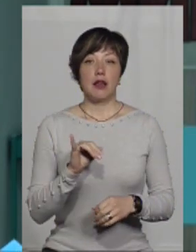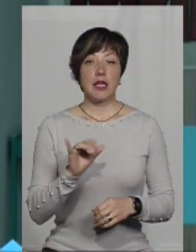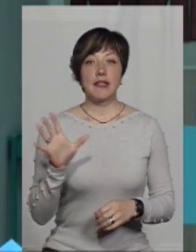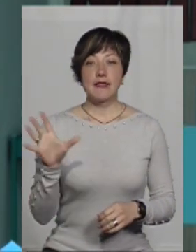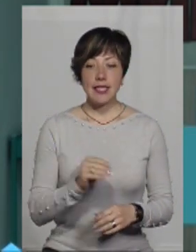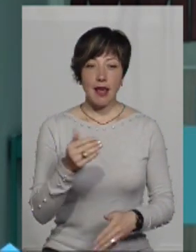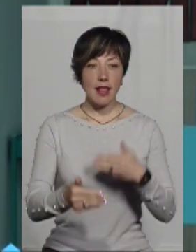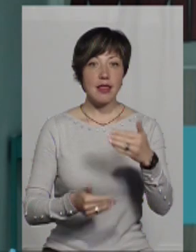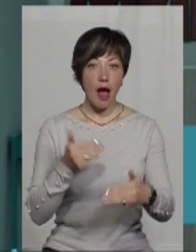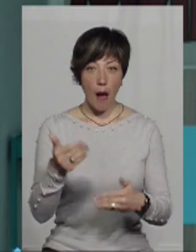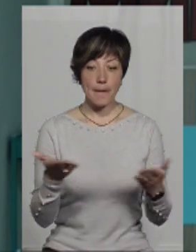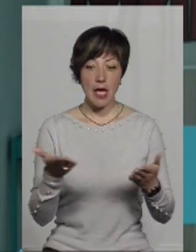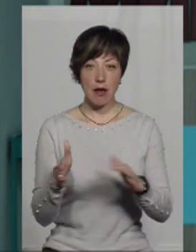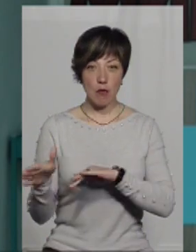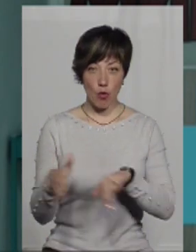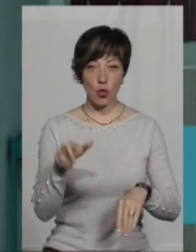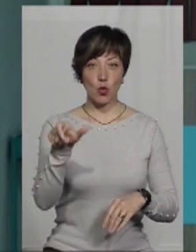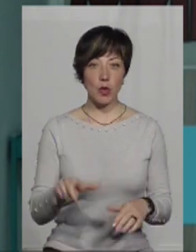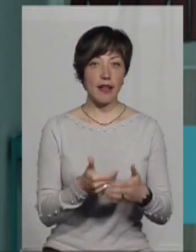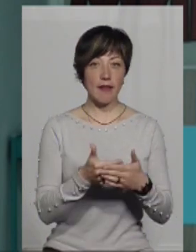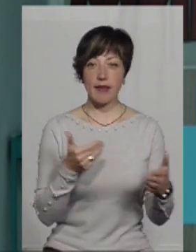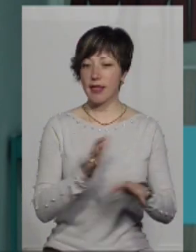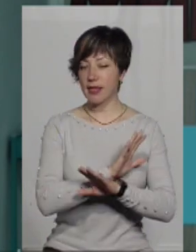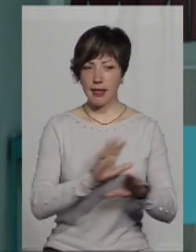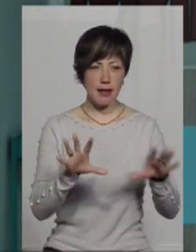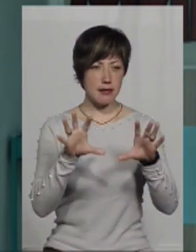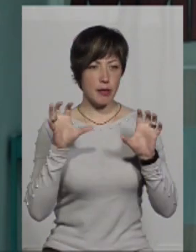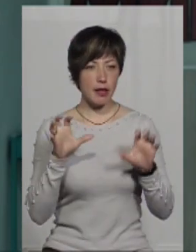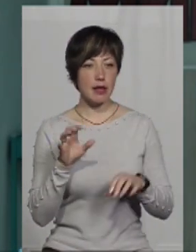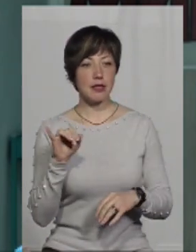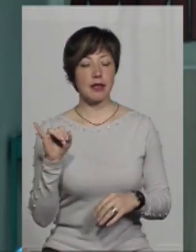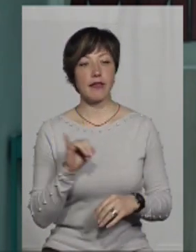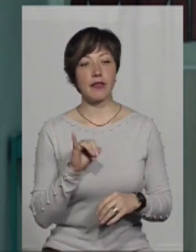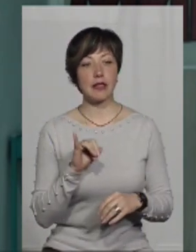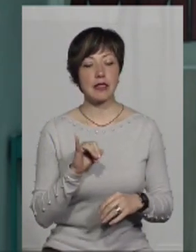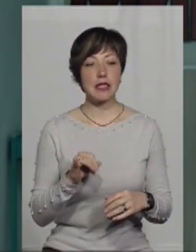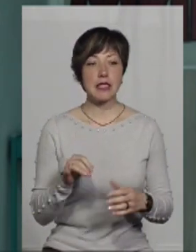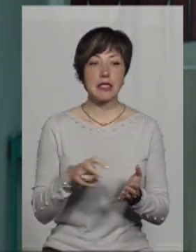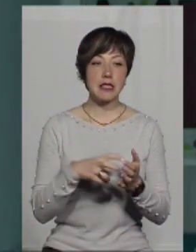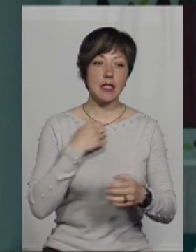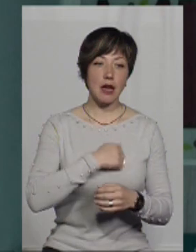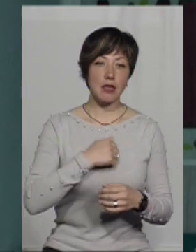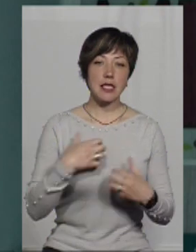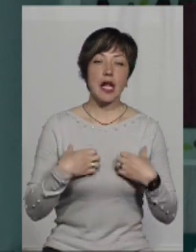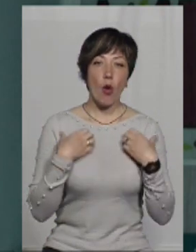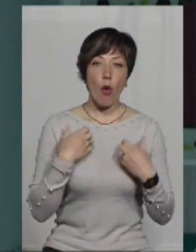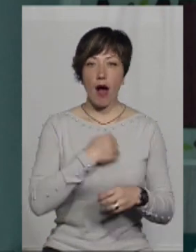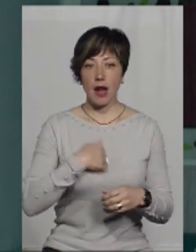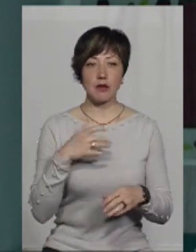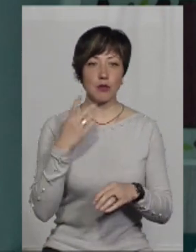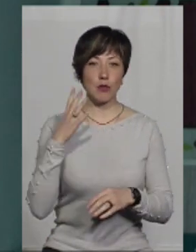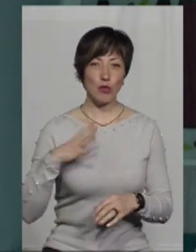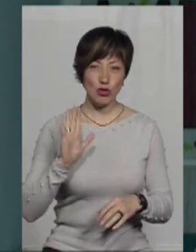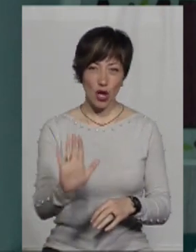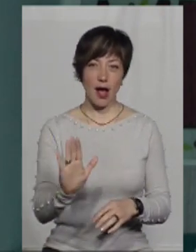всі етапи, які проходить людина, від несприйняття, від страху, від агресії, говорять, а почекайте,